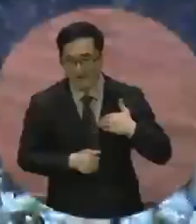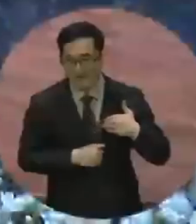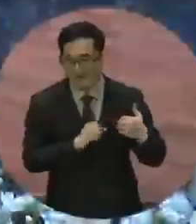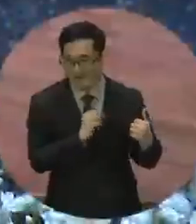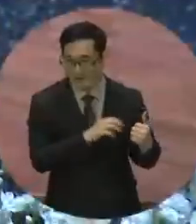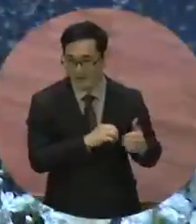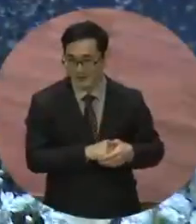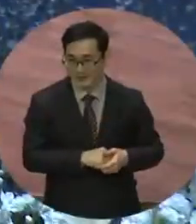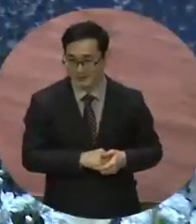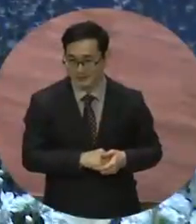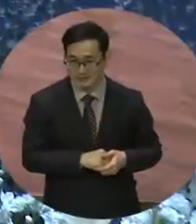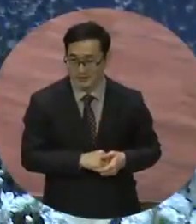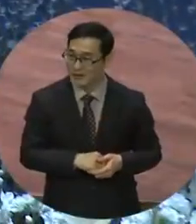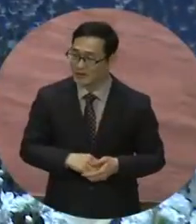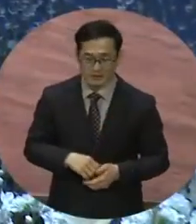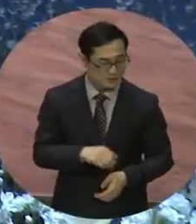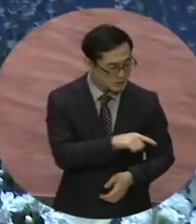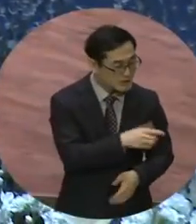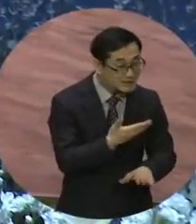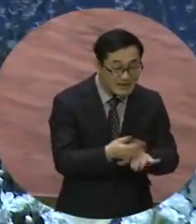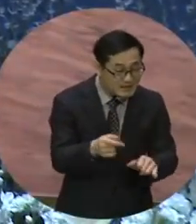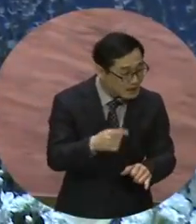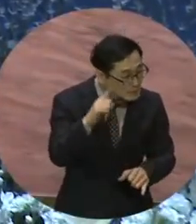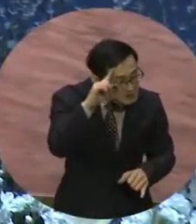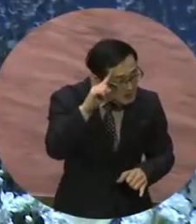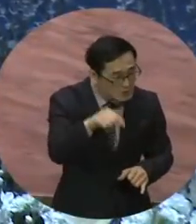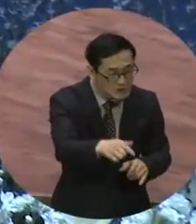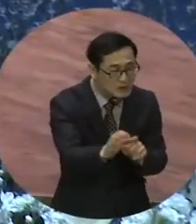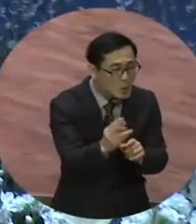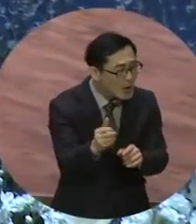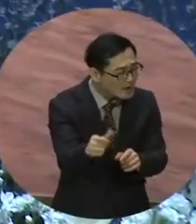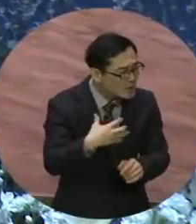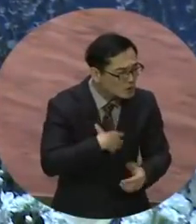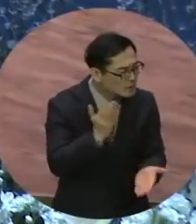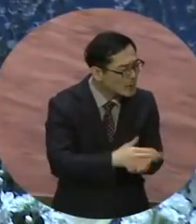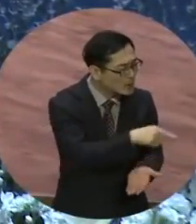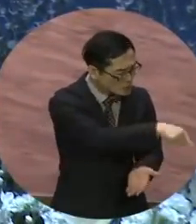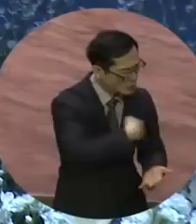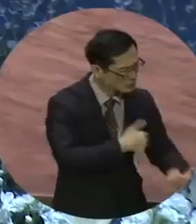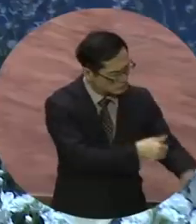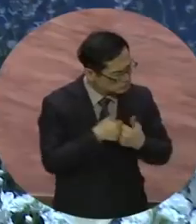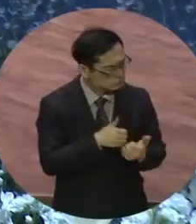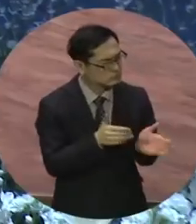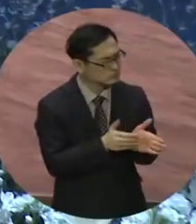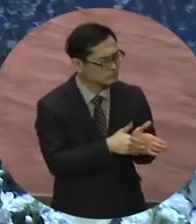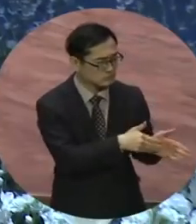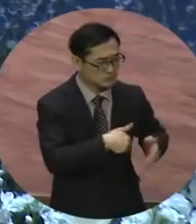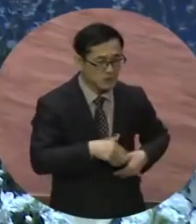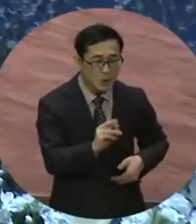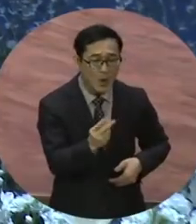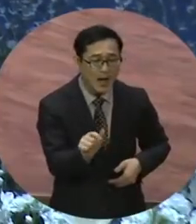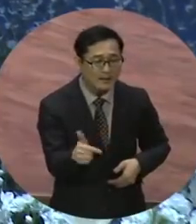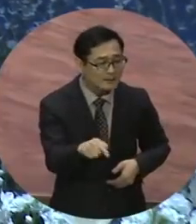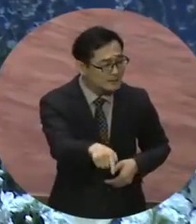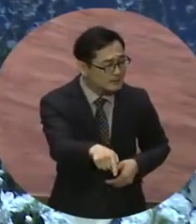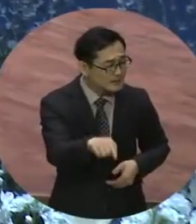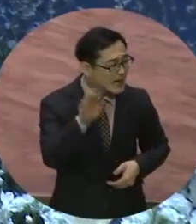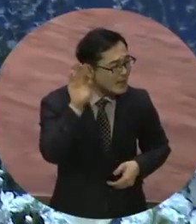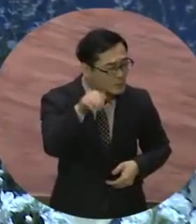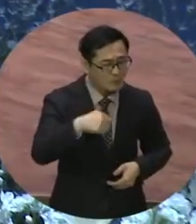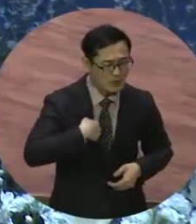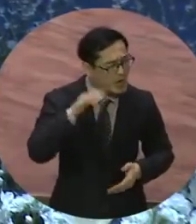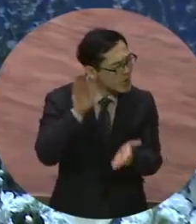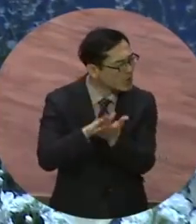다른 사람의 신경 쓰지 말고 너는 나를 따르라. 요한을 내가 어떻게 해서든지 너 신경 쓸 거